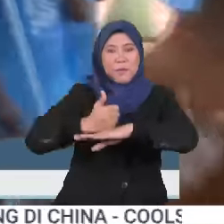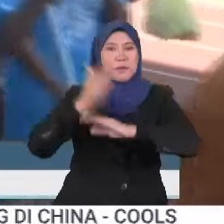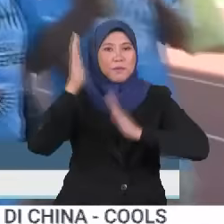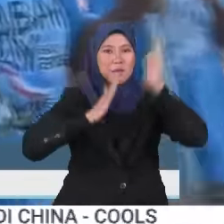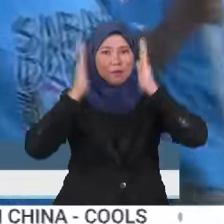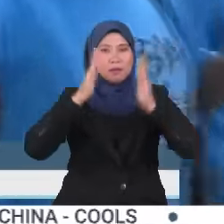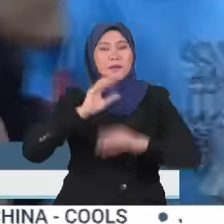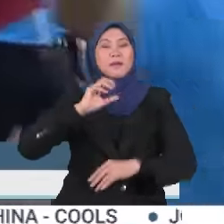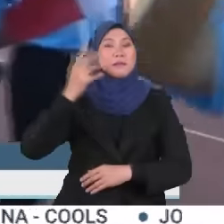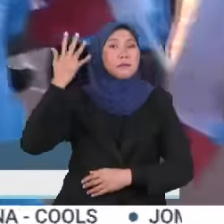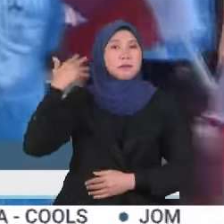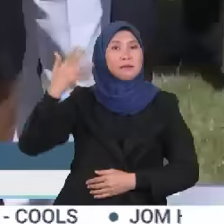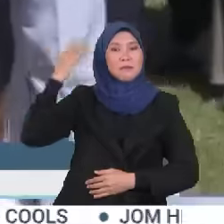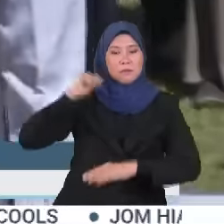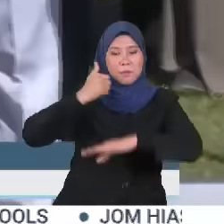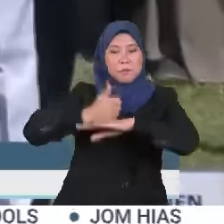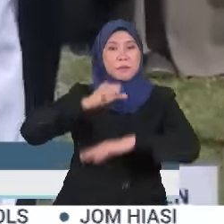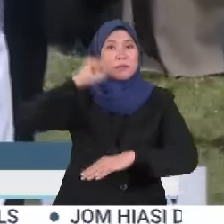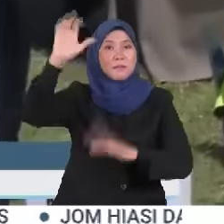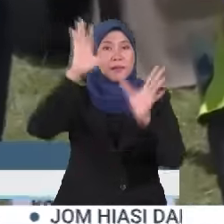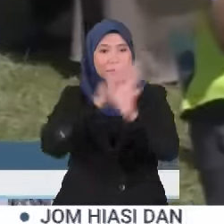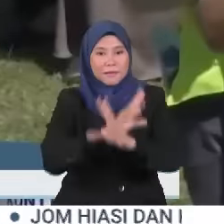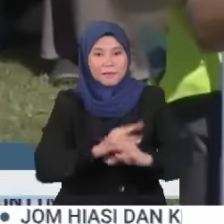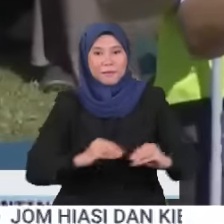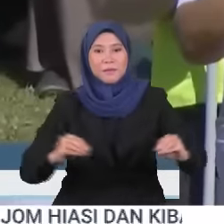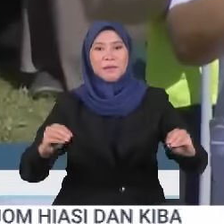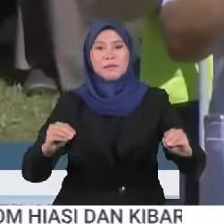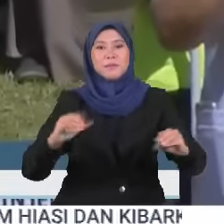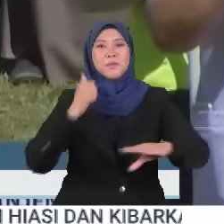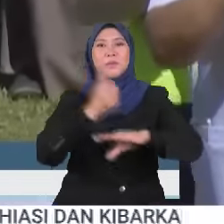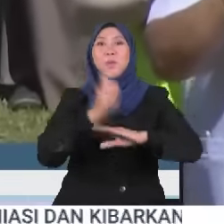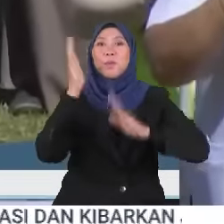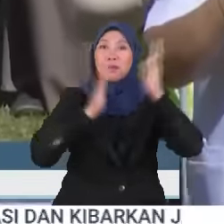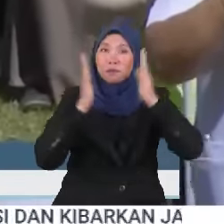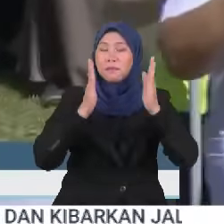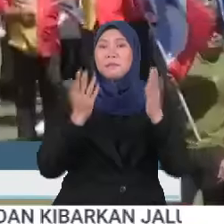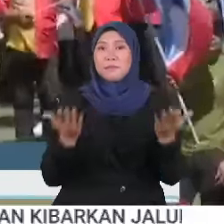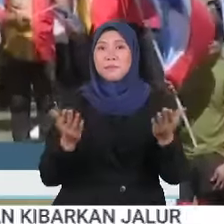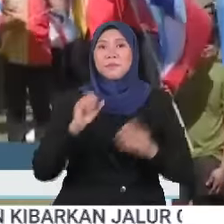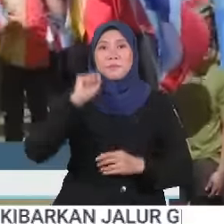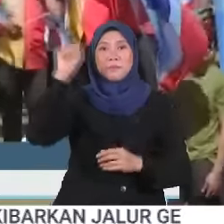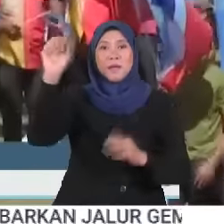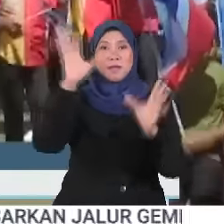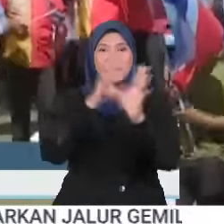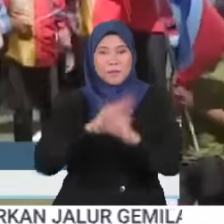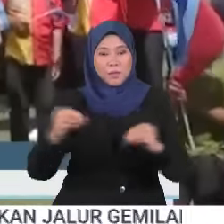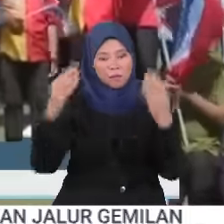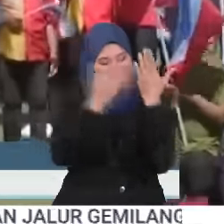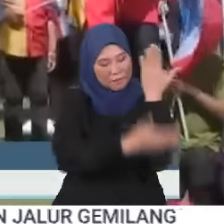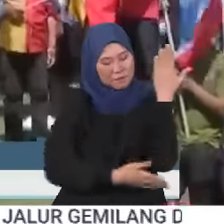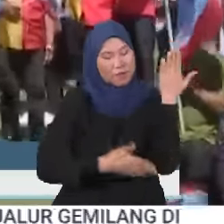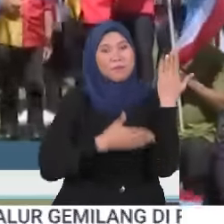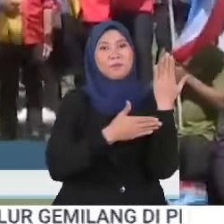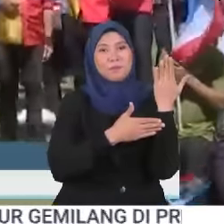Sabah dan menurut si penumbuhan Malaysia dan sebagainya sahabat Sarawak dan semenanjung